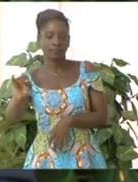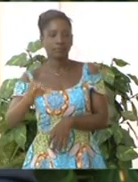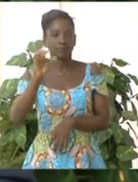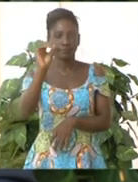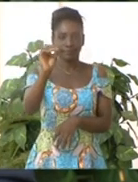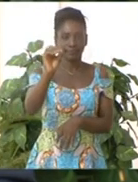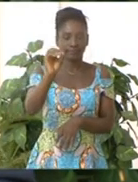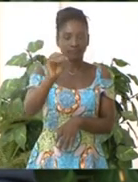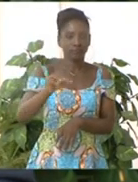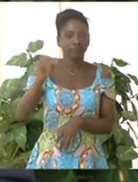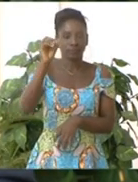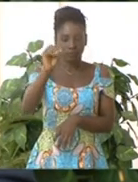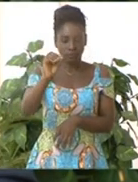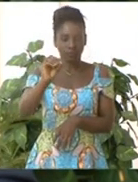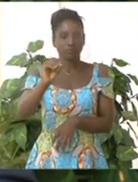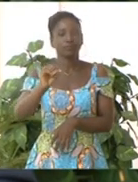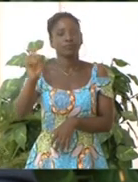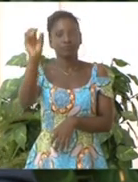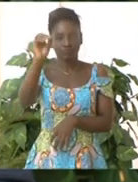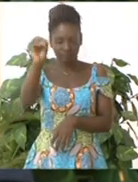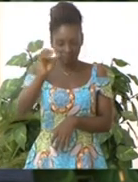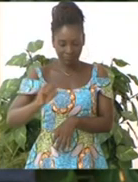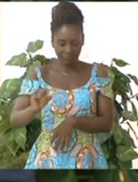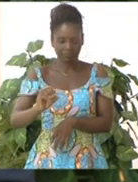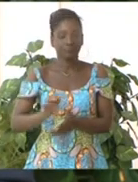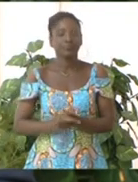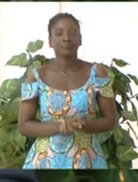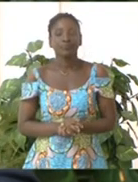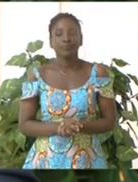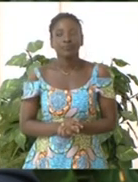03 08 00 %